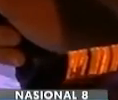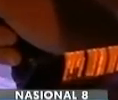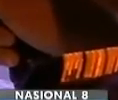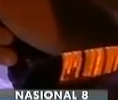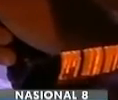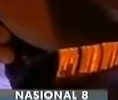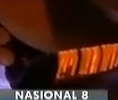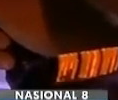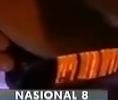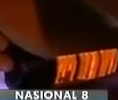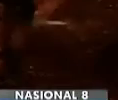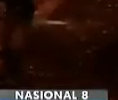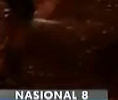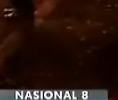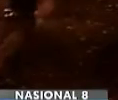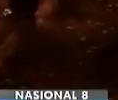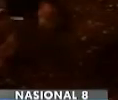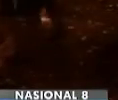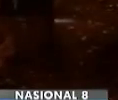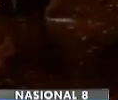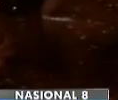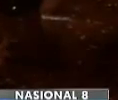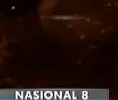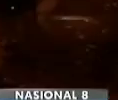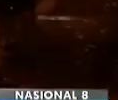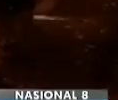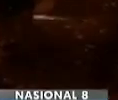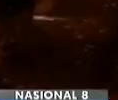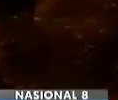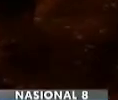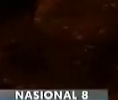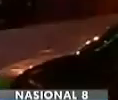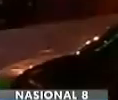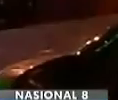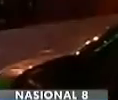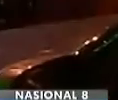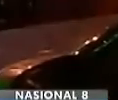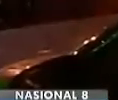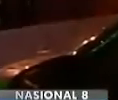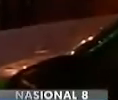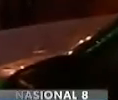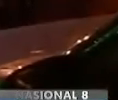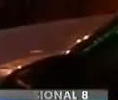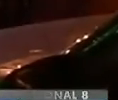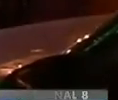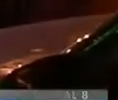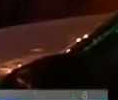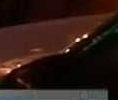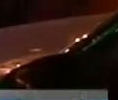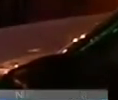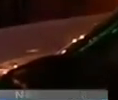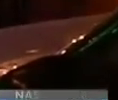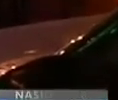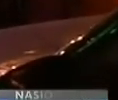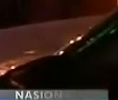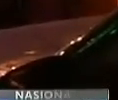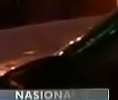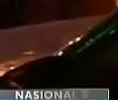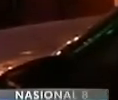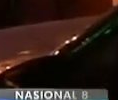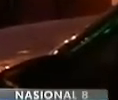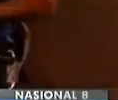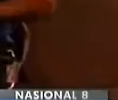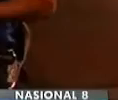dikeluarkan sejak Ops Warta dilancarkan pada Mei lalu. Orang ramai dinasihat menyemak status saman di Balai Polis Trafik Berhampiran sebelum waran